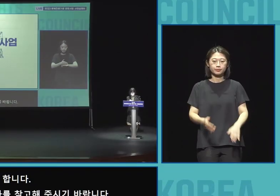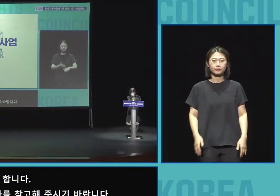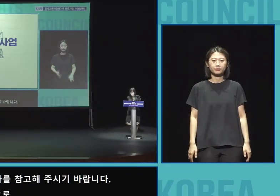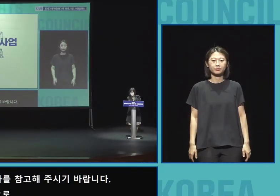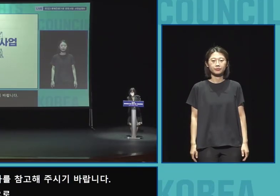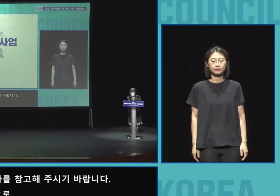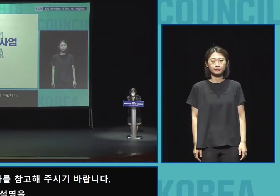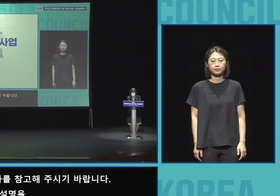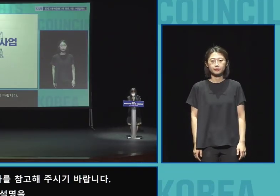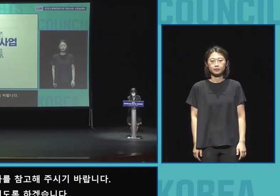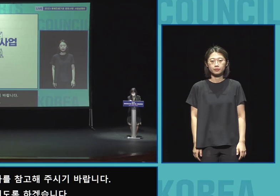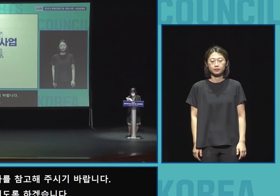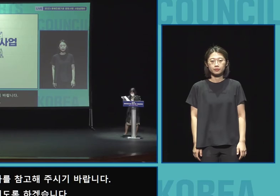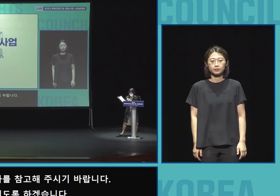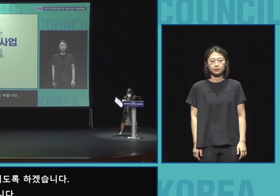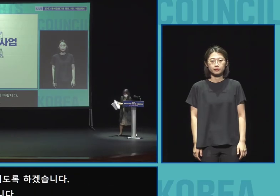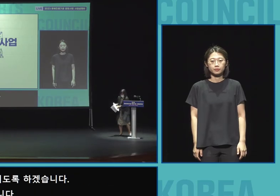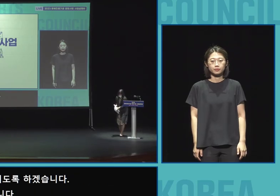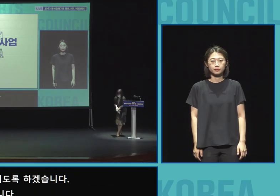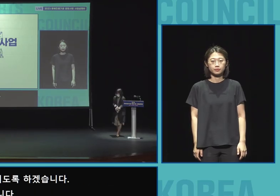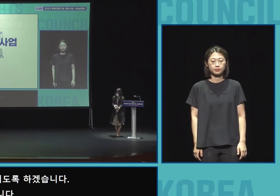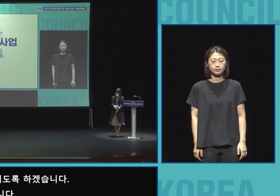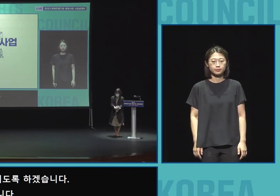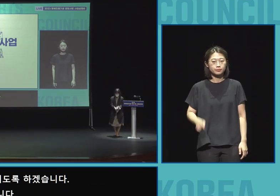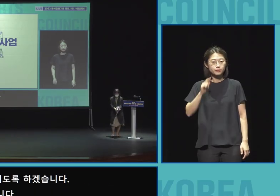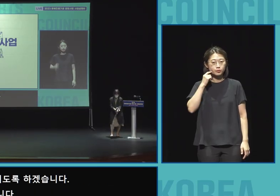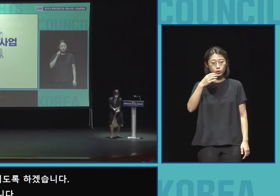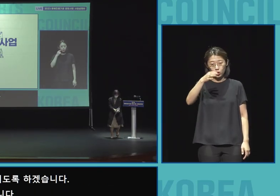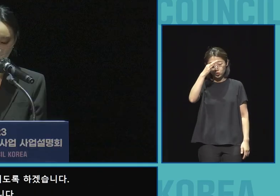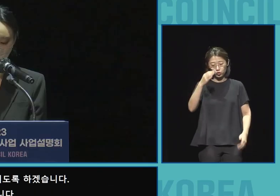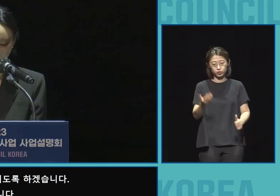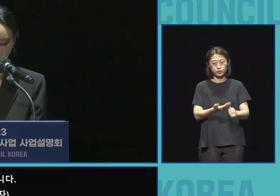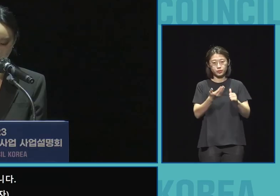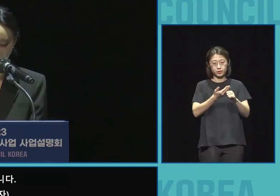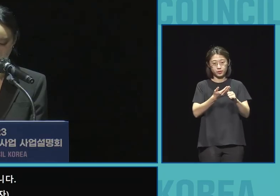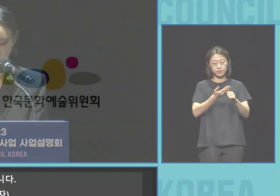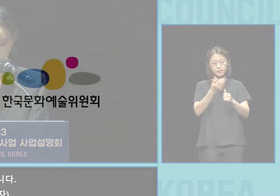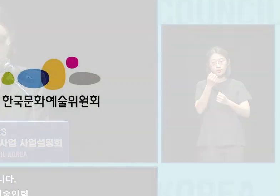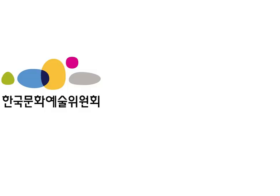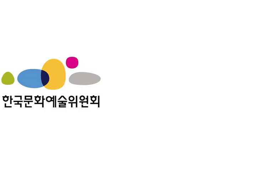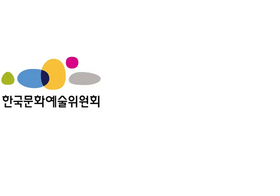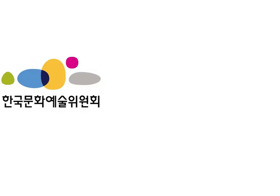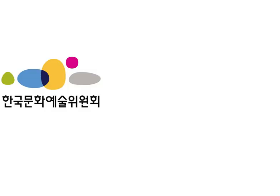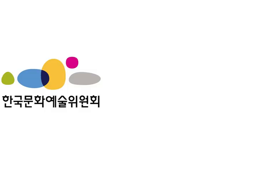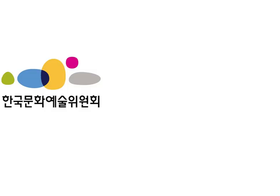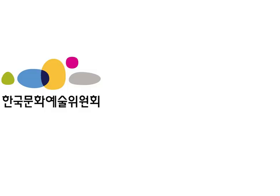네, 예술인력 육성 분야의 사업 설명이